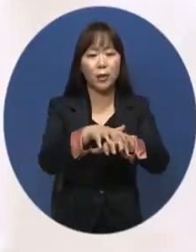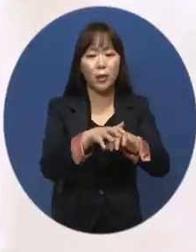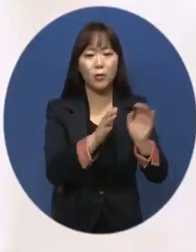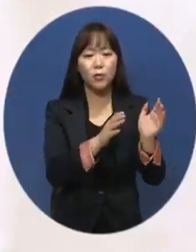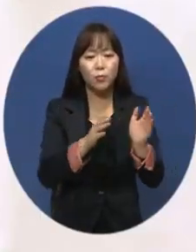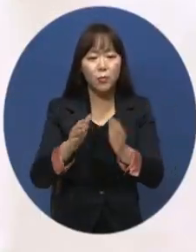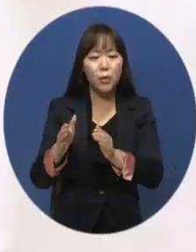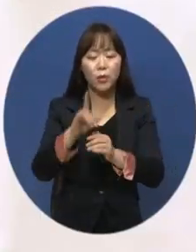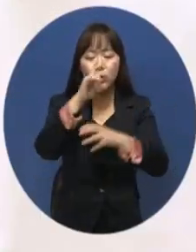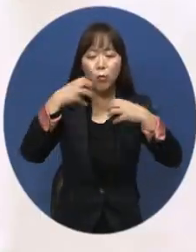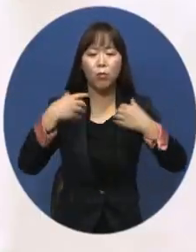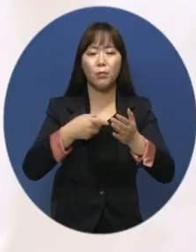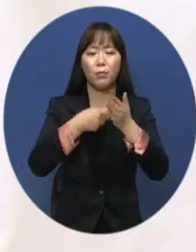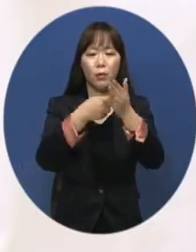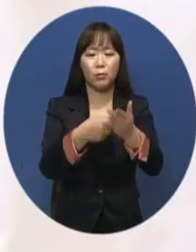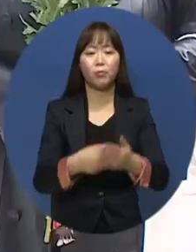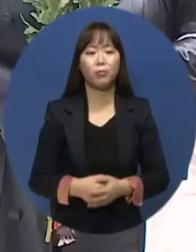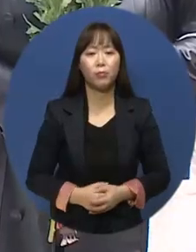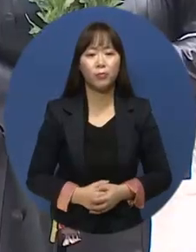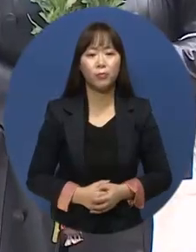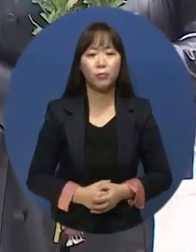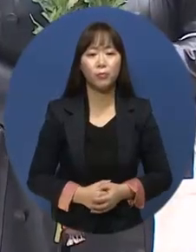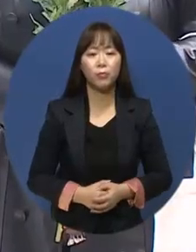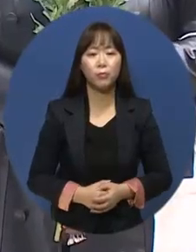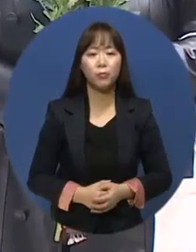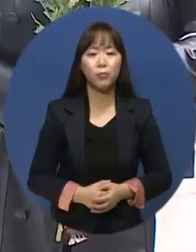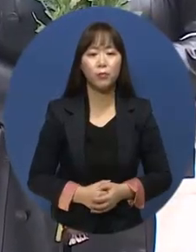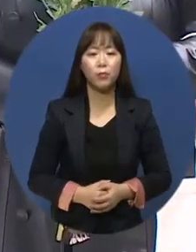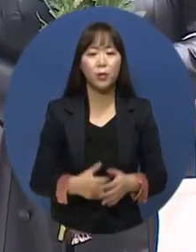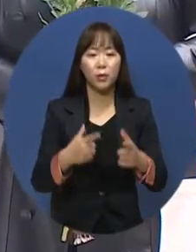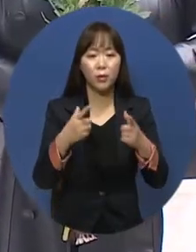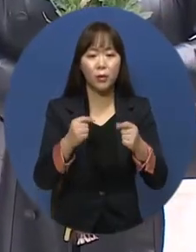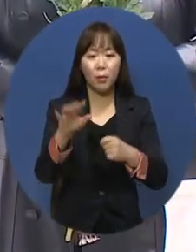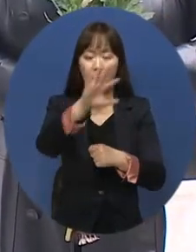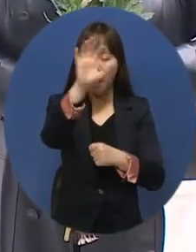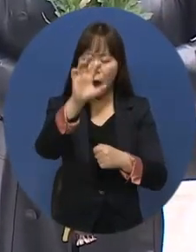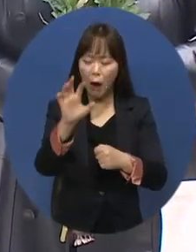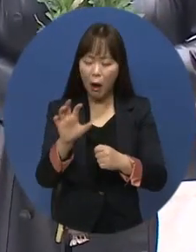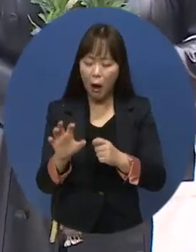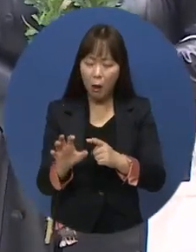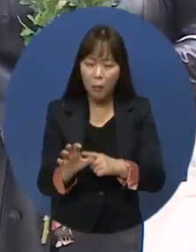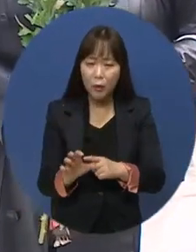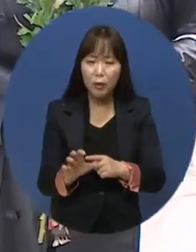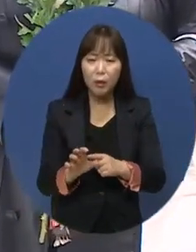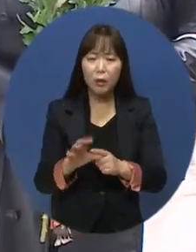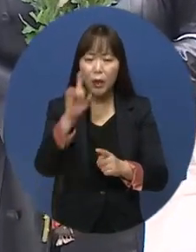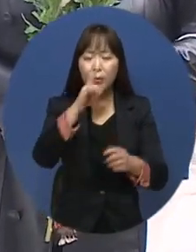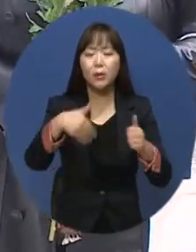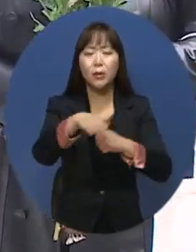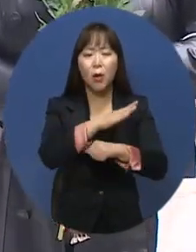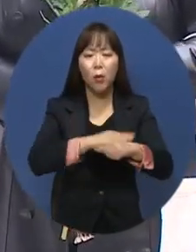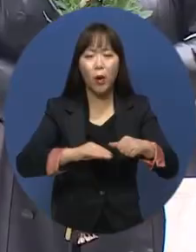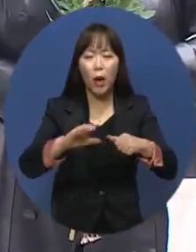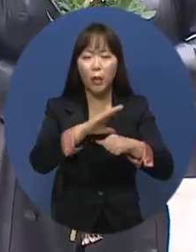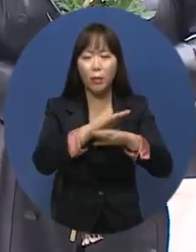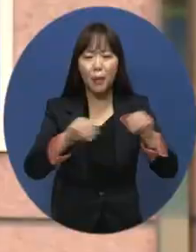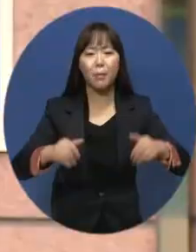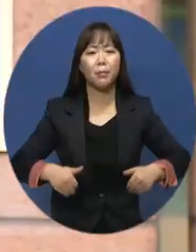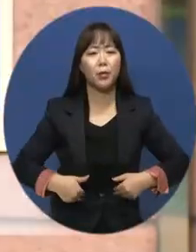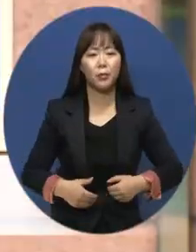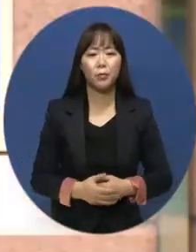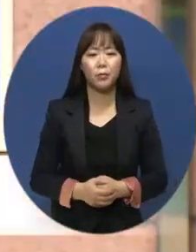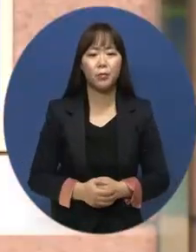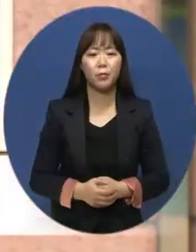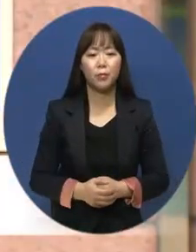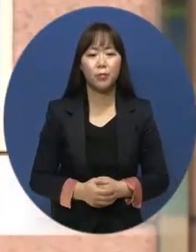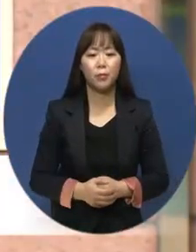구축을 정부에 요청했습니다. 이를 통해 반복되는 악순환의 고리를 끊어야 한다는 설명입니다.